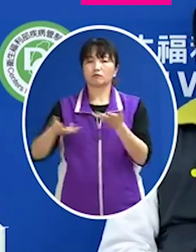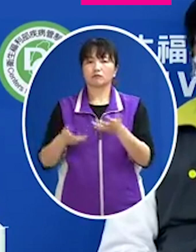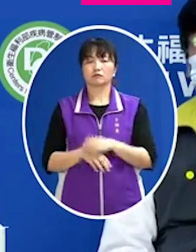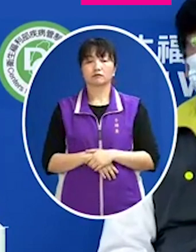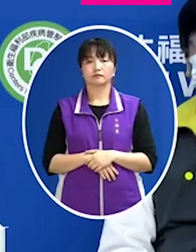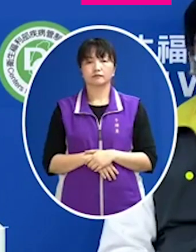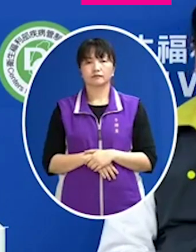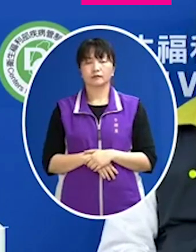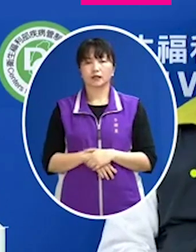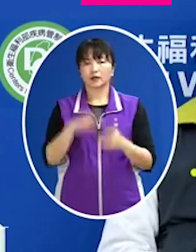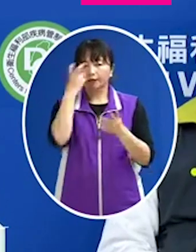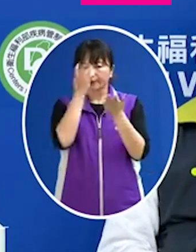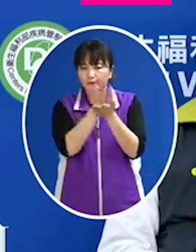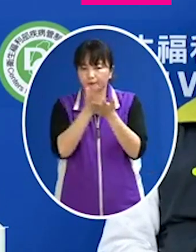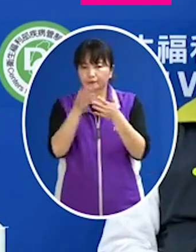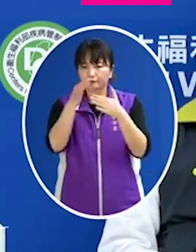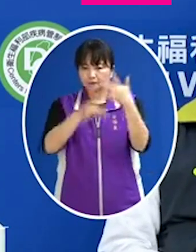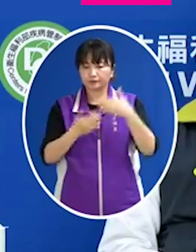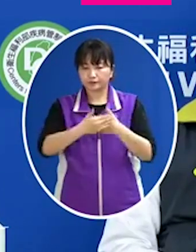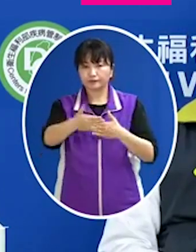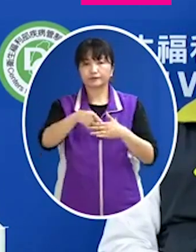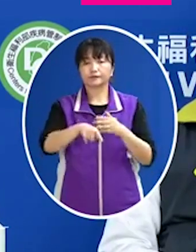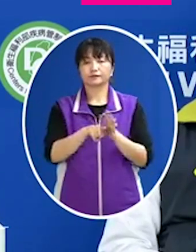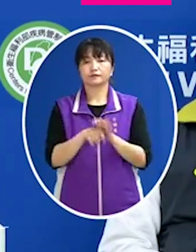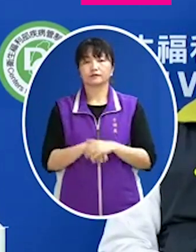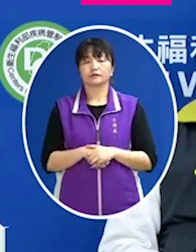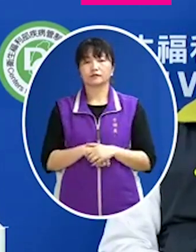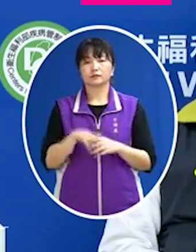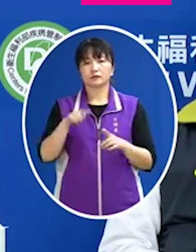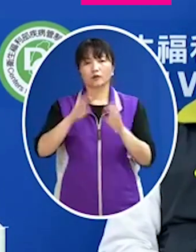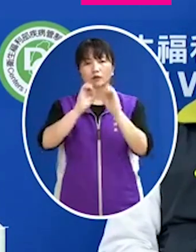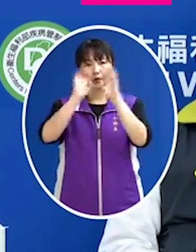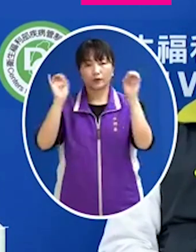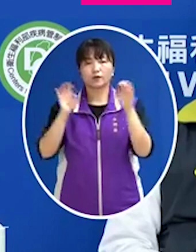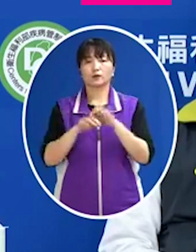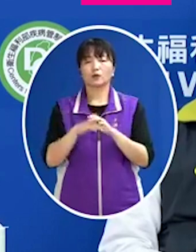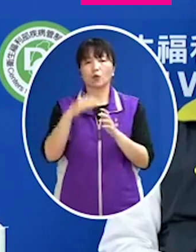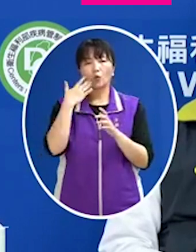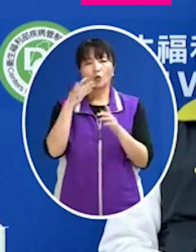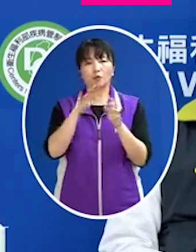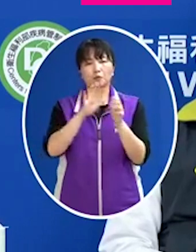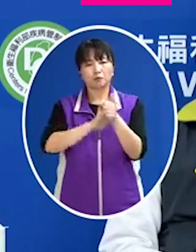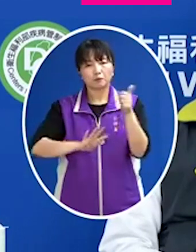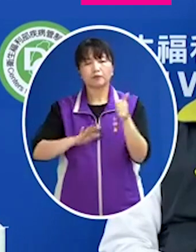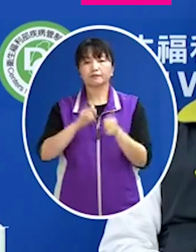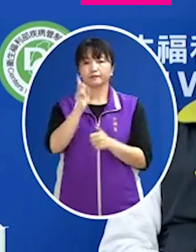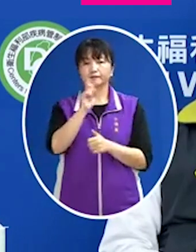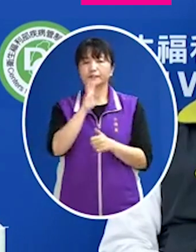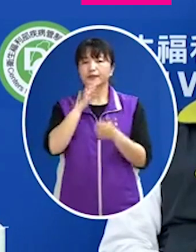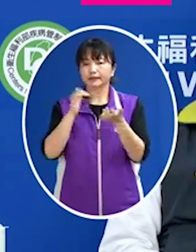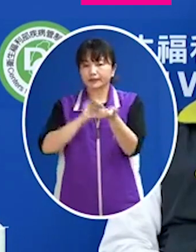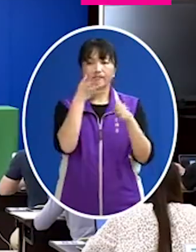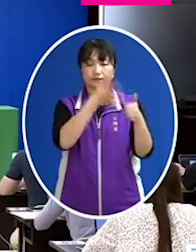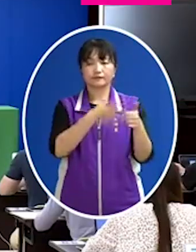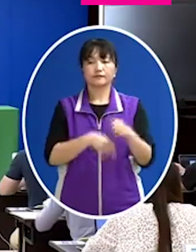过、啊、在这个整个的审定的过程里面，好，是认为在宣传上面，然后有影射到这个哈医疗的